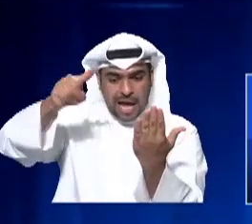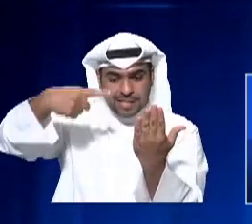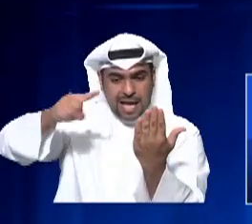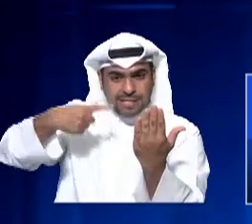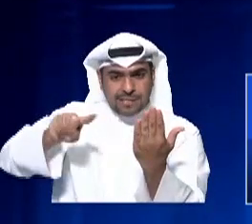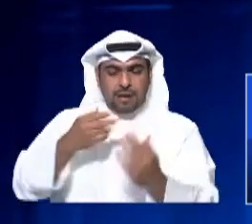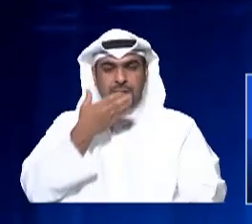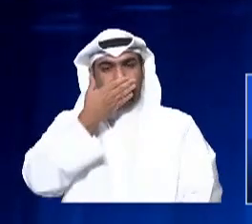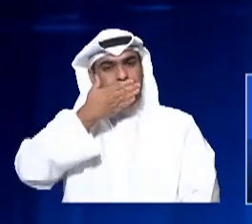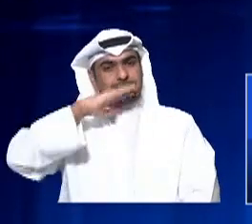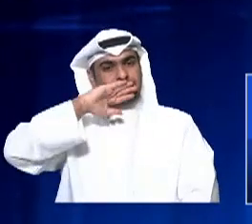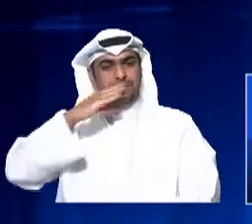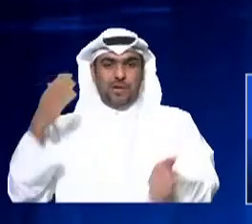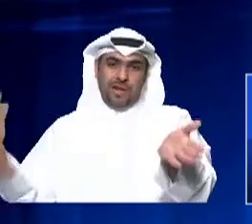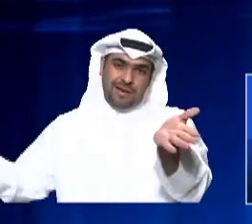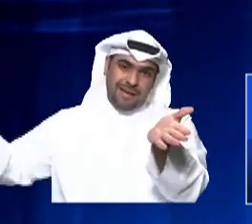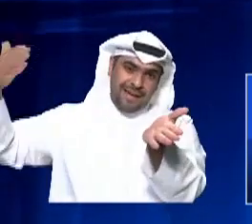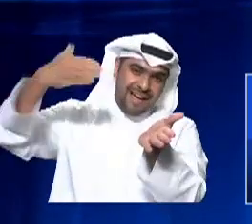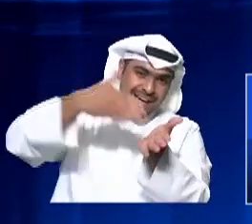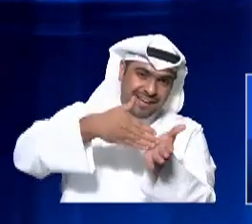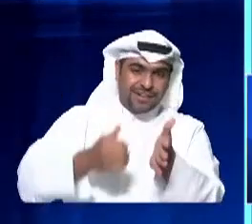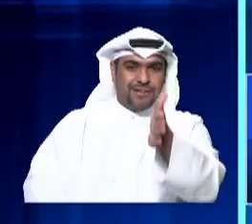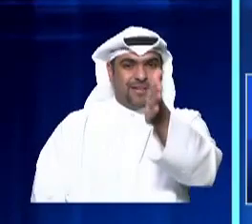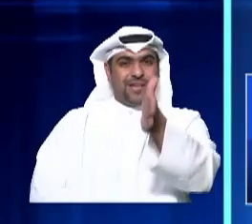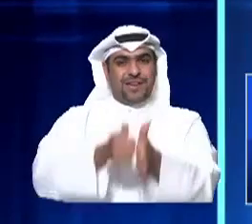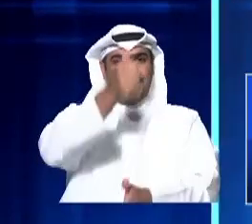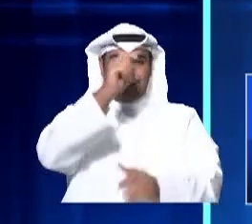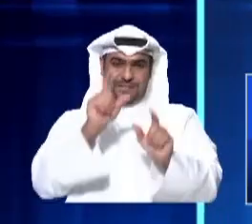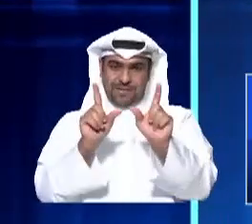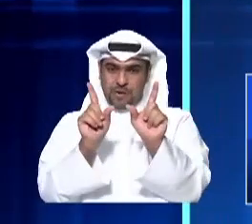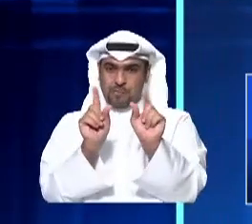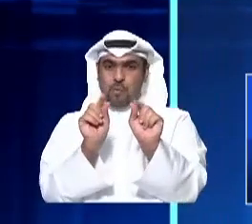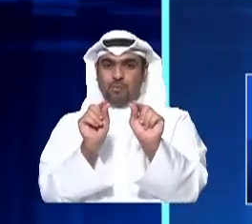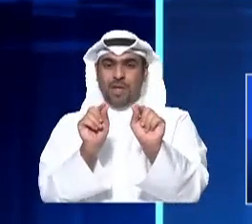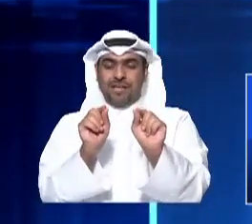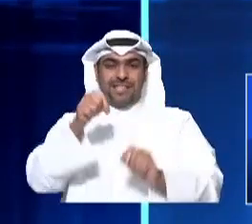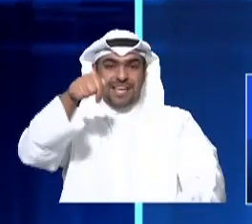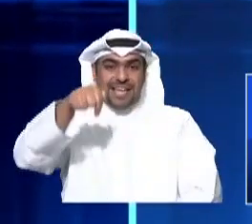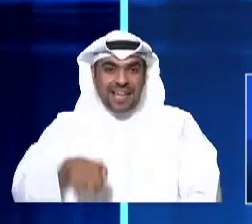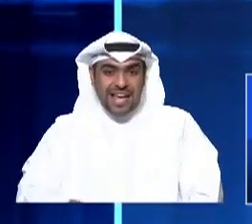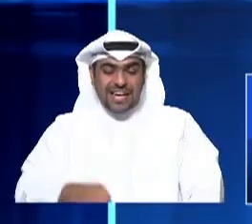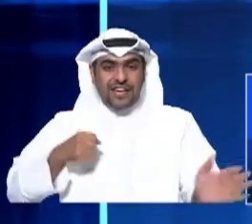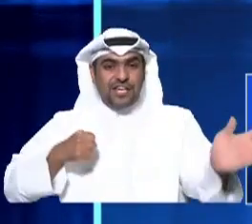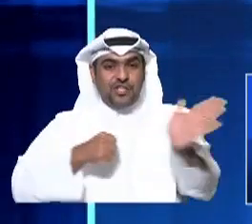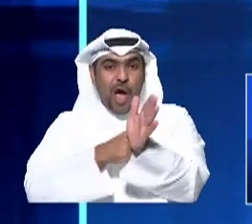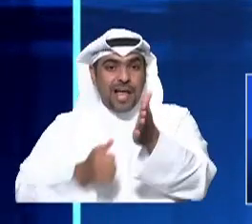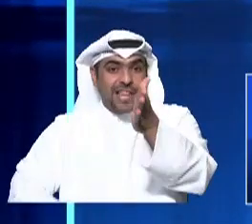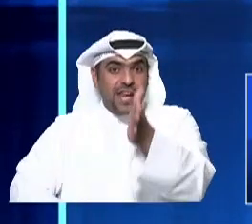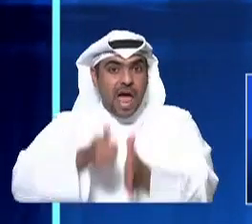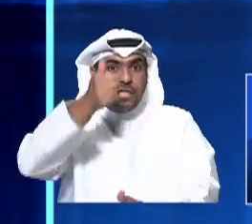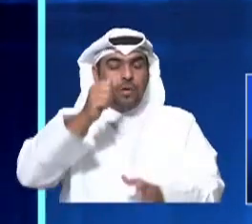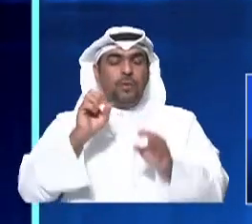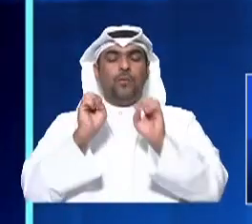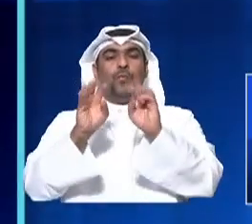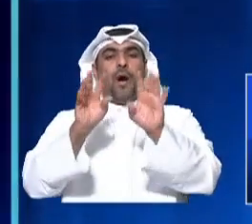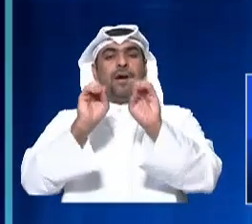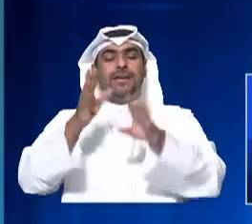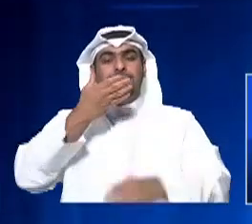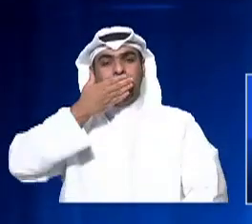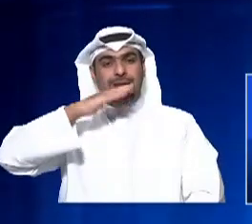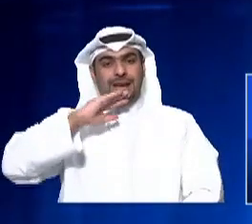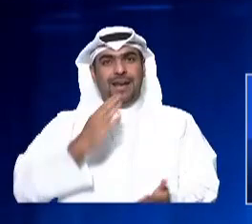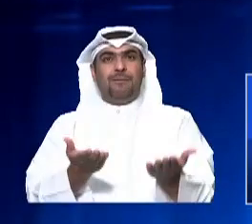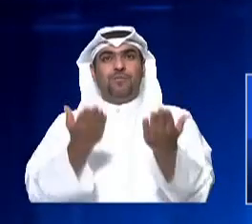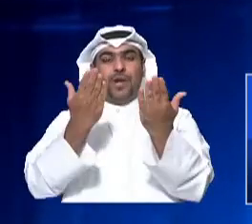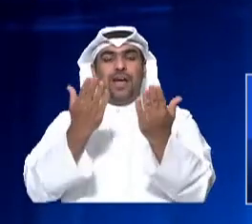في تمكين الطلبة والطالبات من أداء الامتحانات بكل سهولة ويسر، ومتمنيا سموه لأبنائه